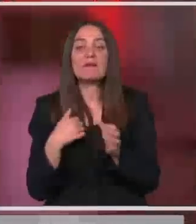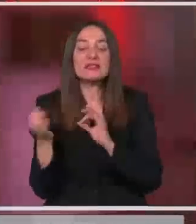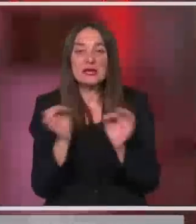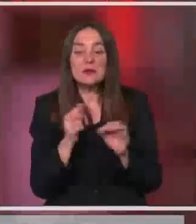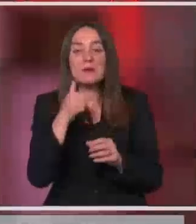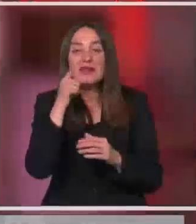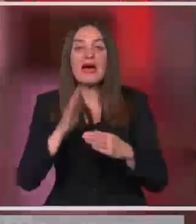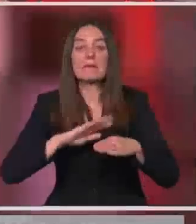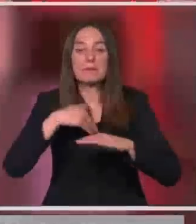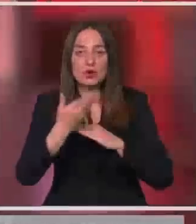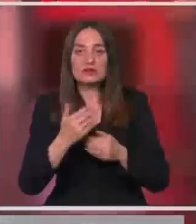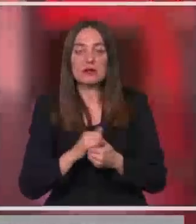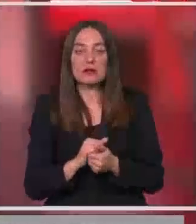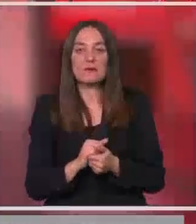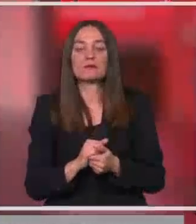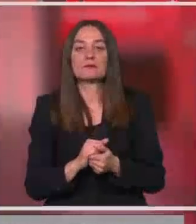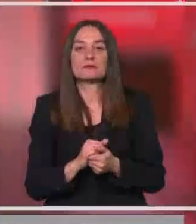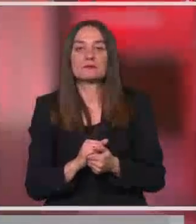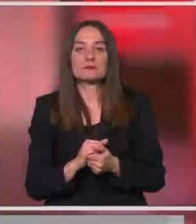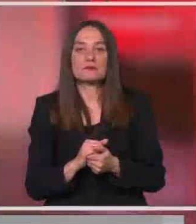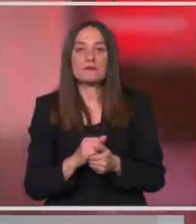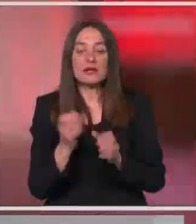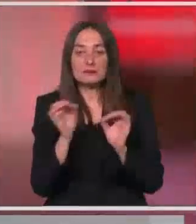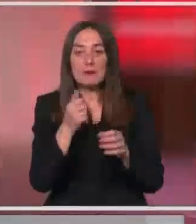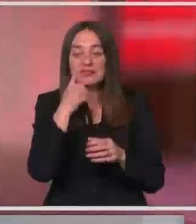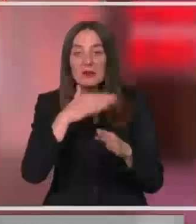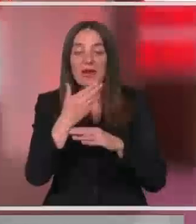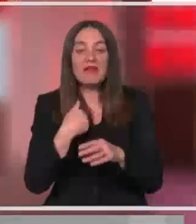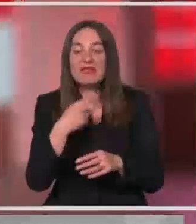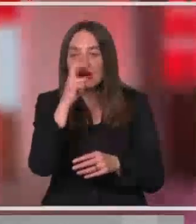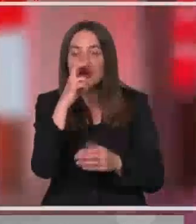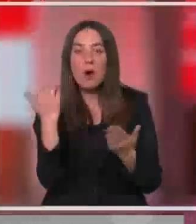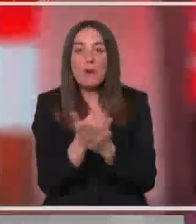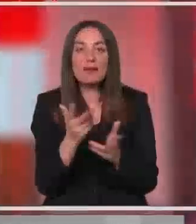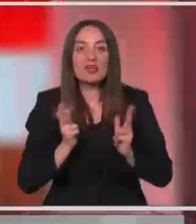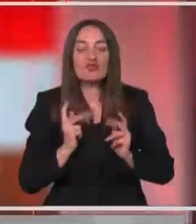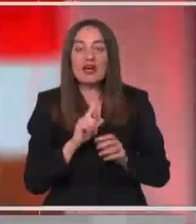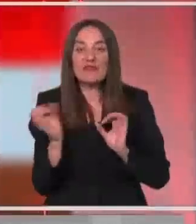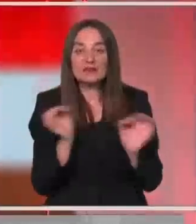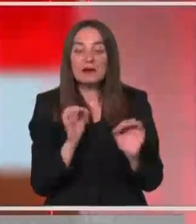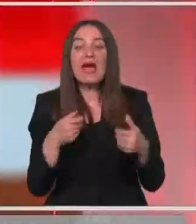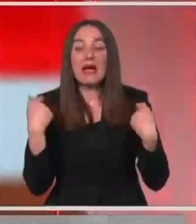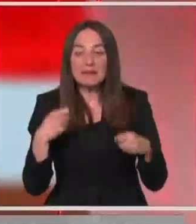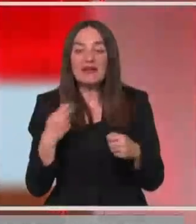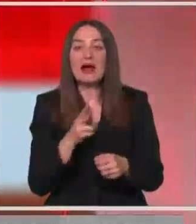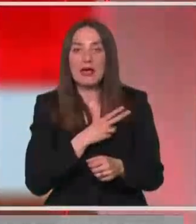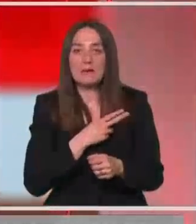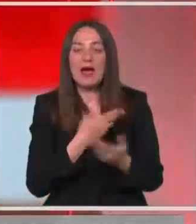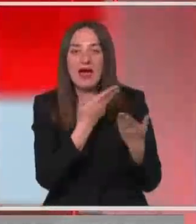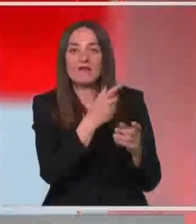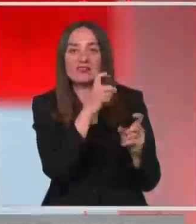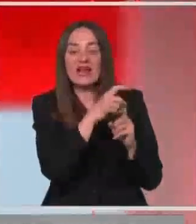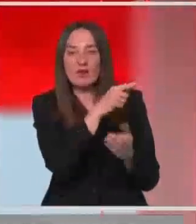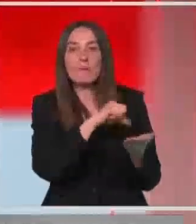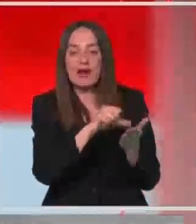za dan posle. Dobro. Jovana, spremamo se za dan posle. Znači, nećemo da nas opet nešto dočeka nespremnog. Kapitala ima. Evo, Slavko je bankar,